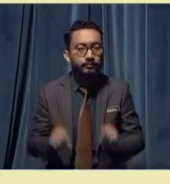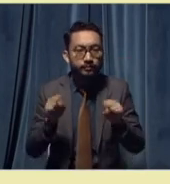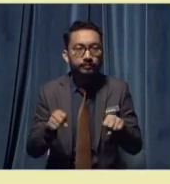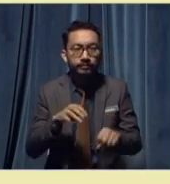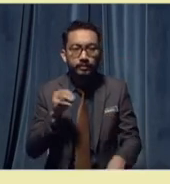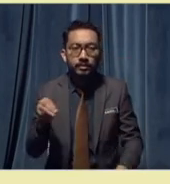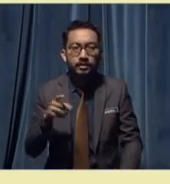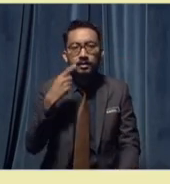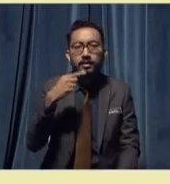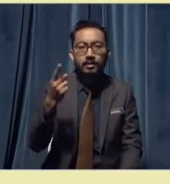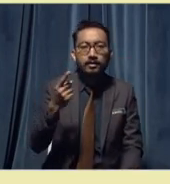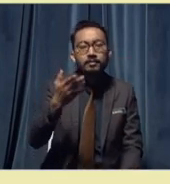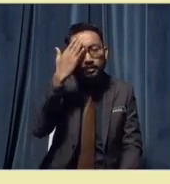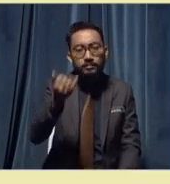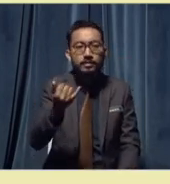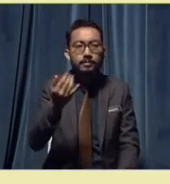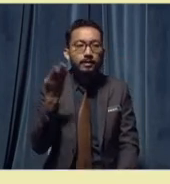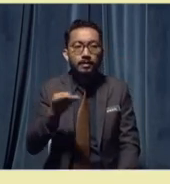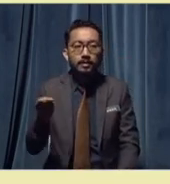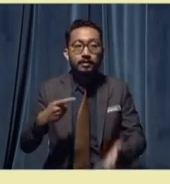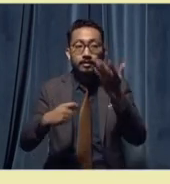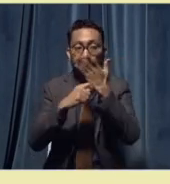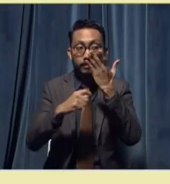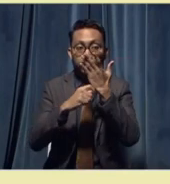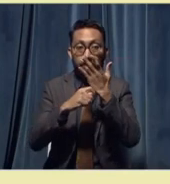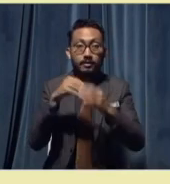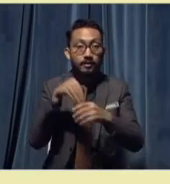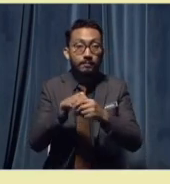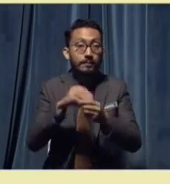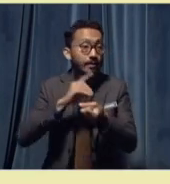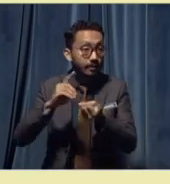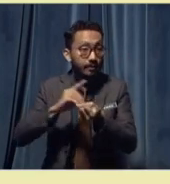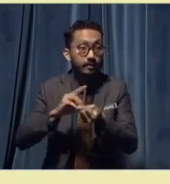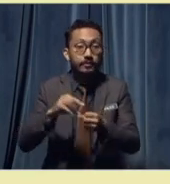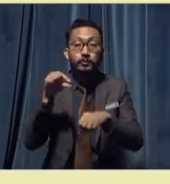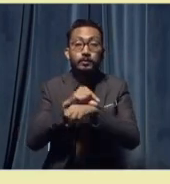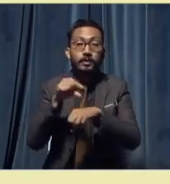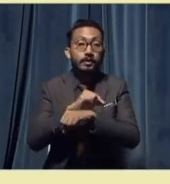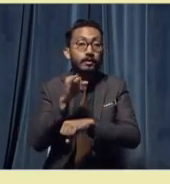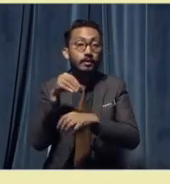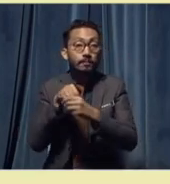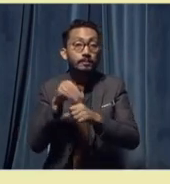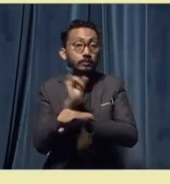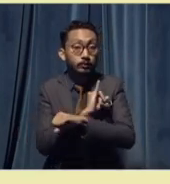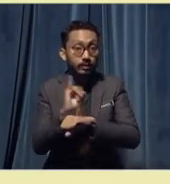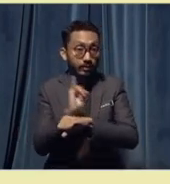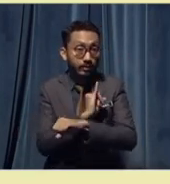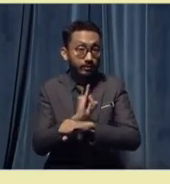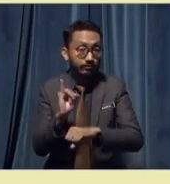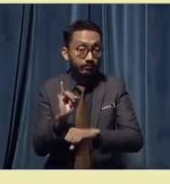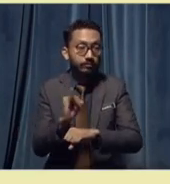Boleh murid-murid nyatakan mengapakah bahan tambahan dalam sesetengah